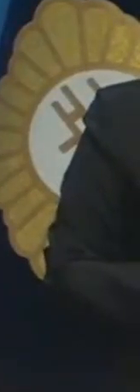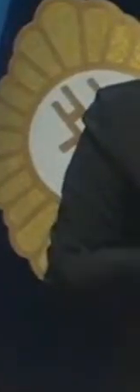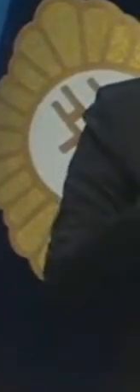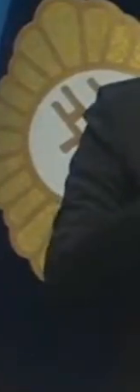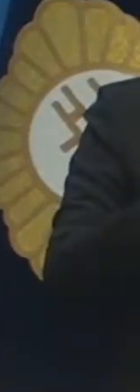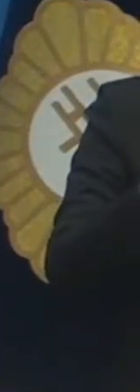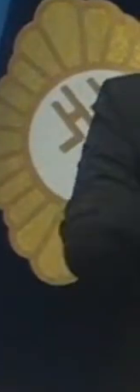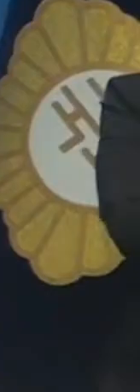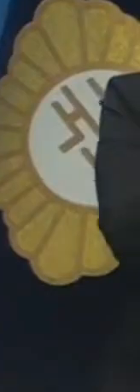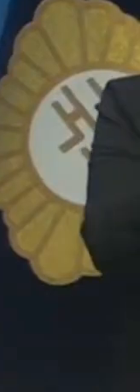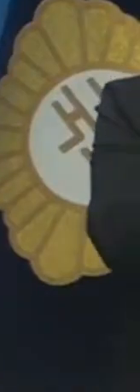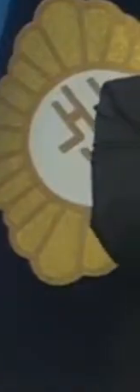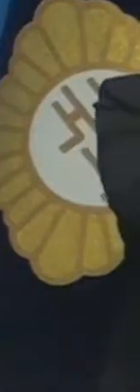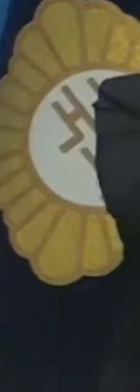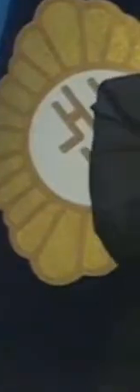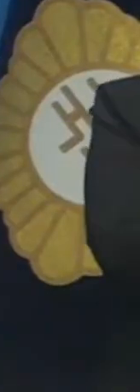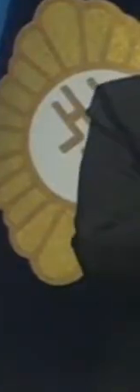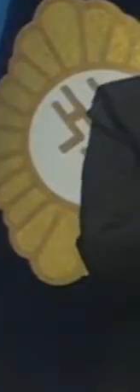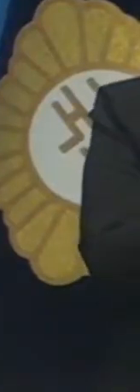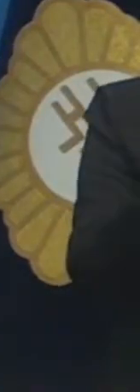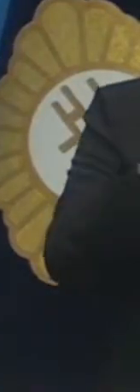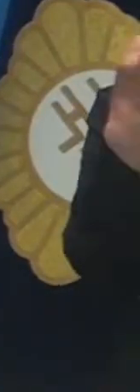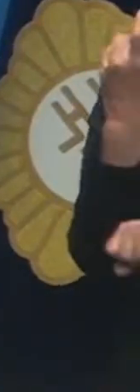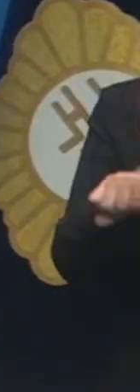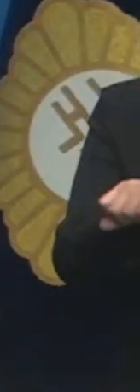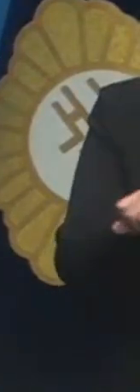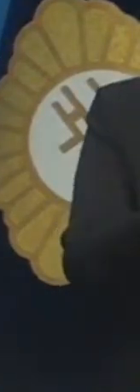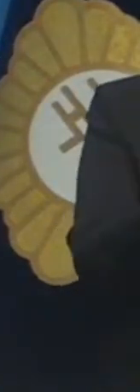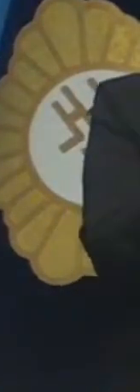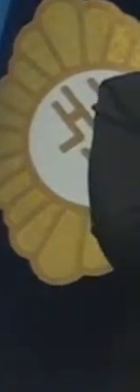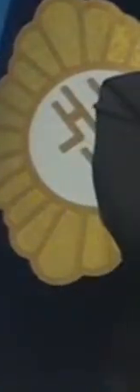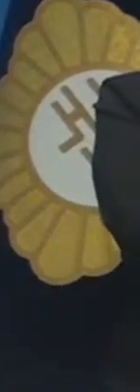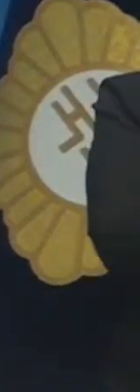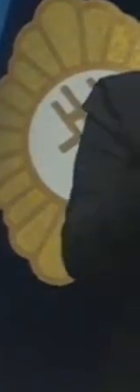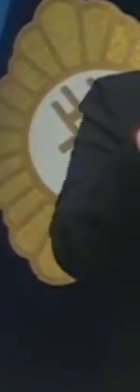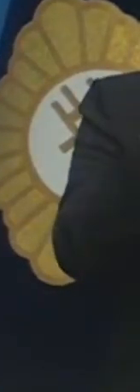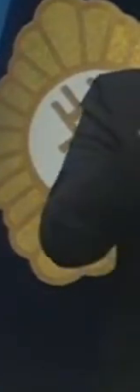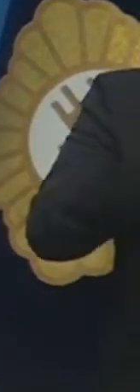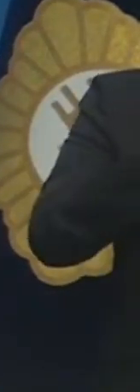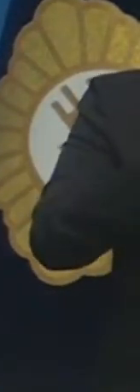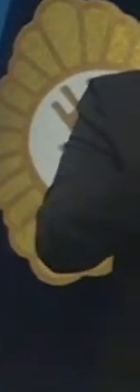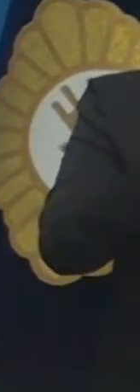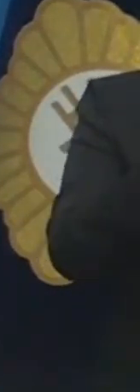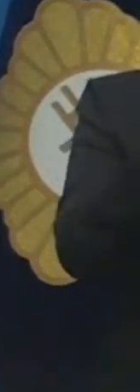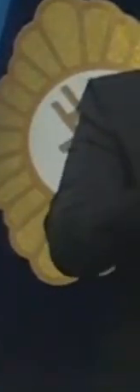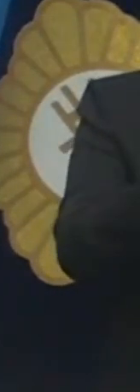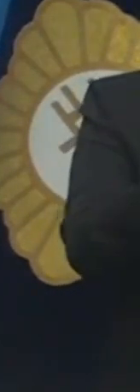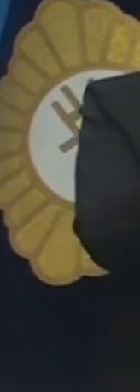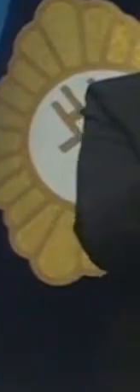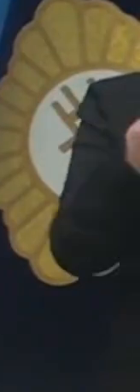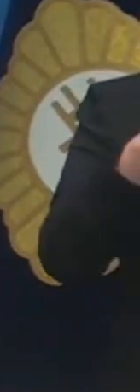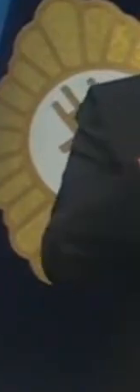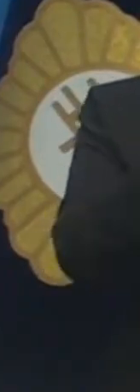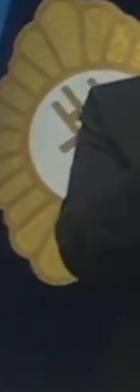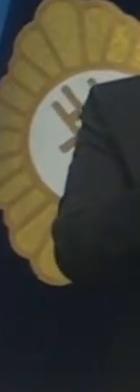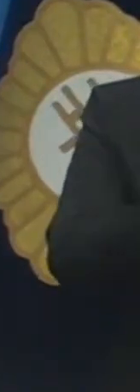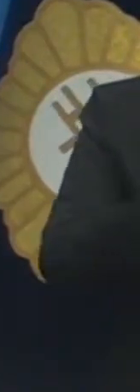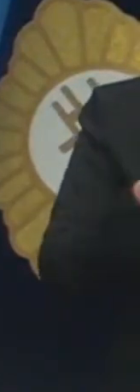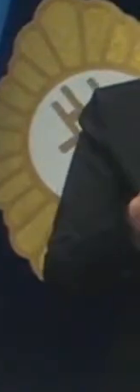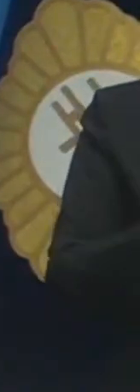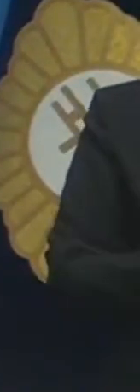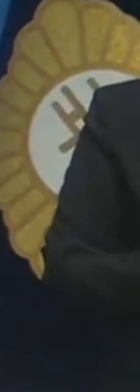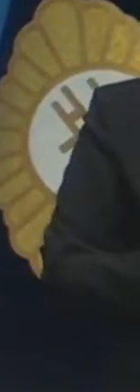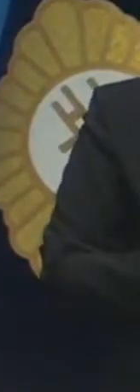이번 사안이 중요한 이유는 단순히 김건희 개인의 논문 표절 문제가 아니라 국가